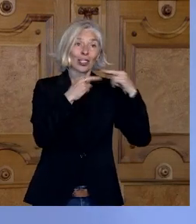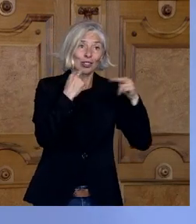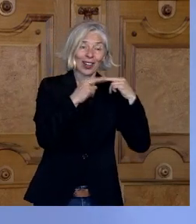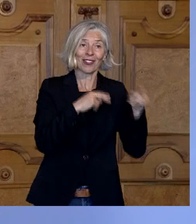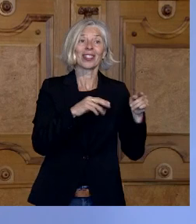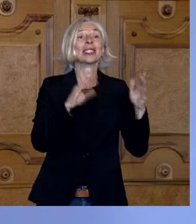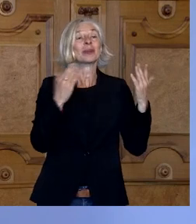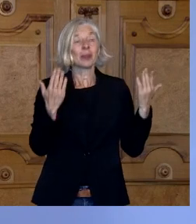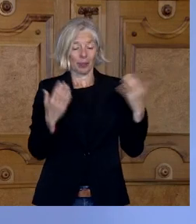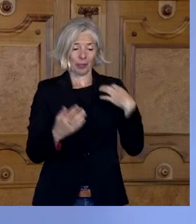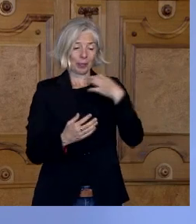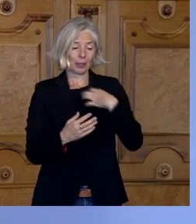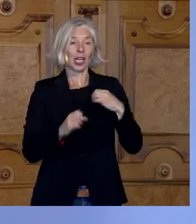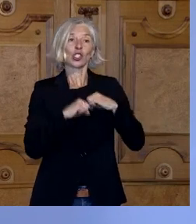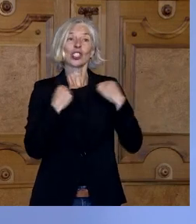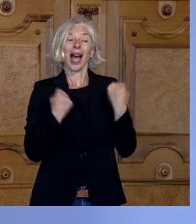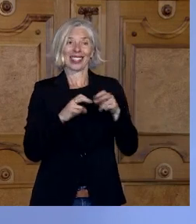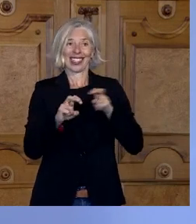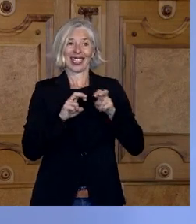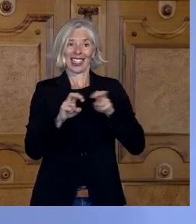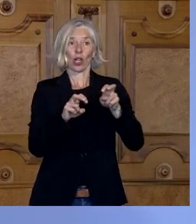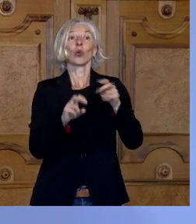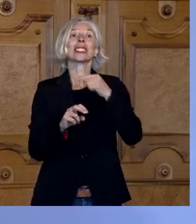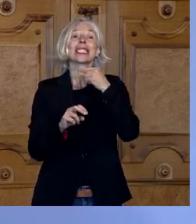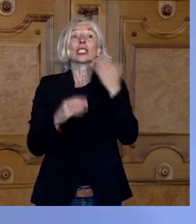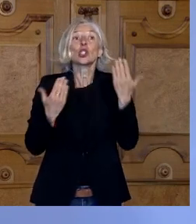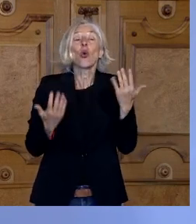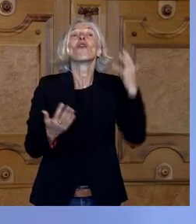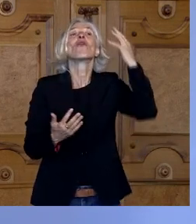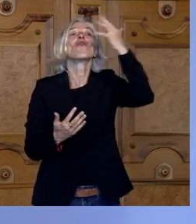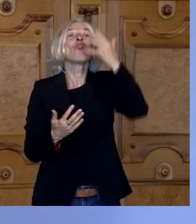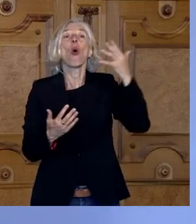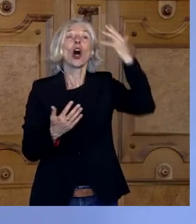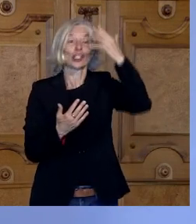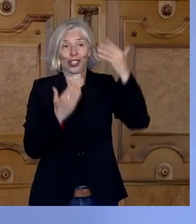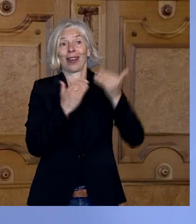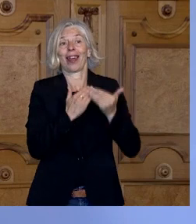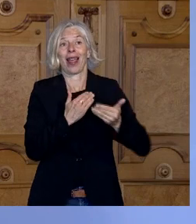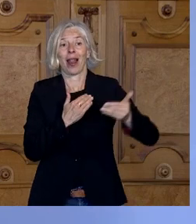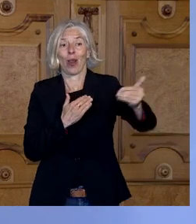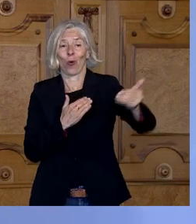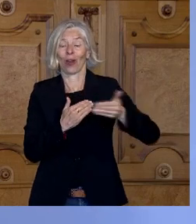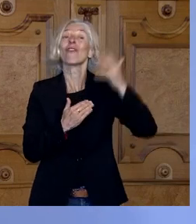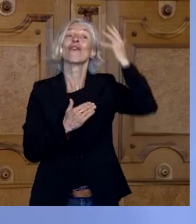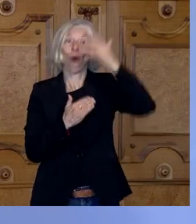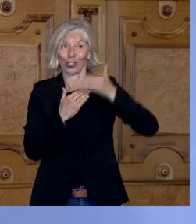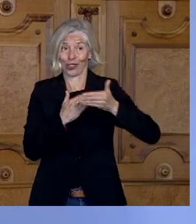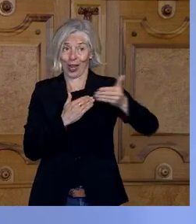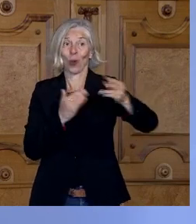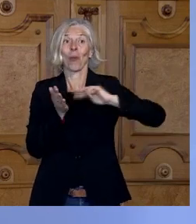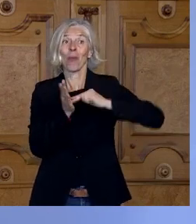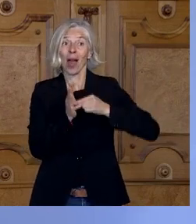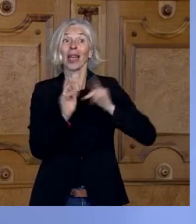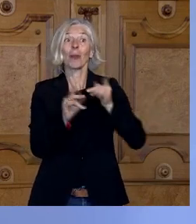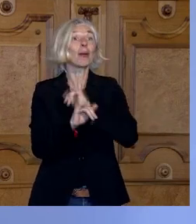handelt, der so ins Auge gefasst worden ist und so gewünscht wird, der aber natürlich unter dem Vorbehalt der weiteren